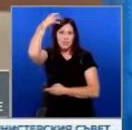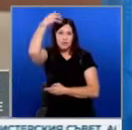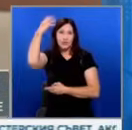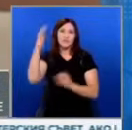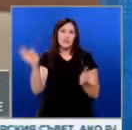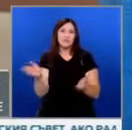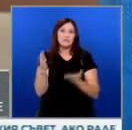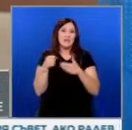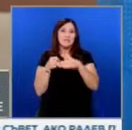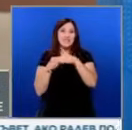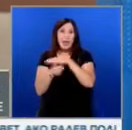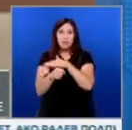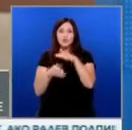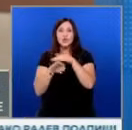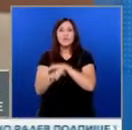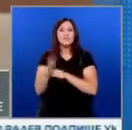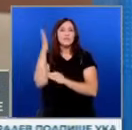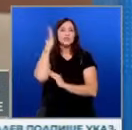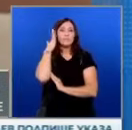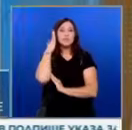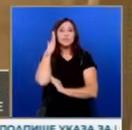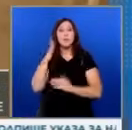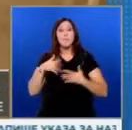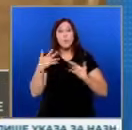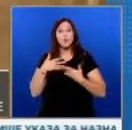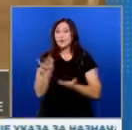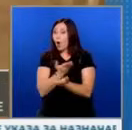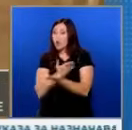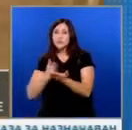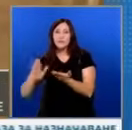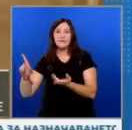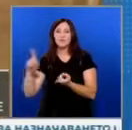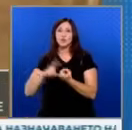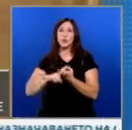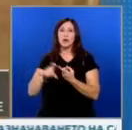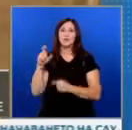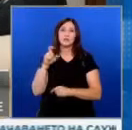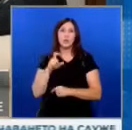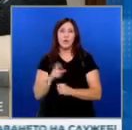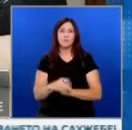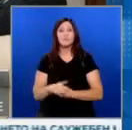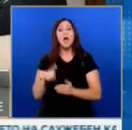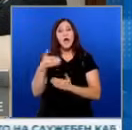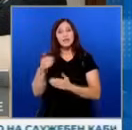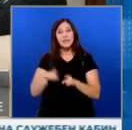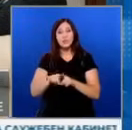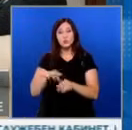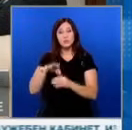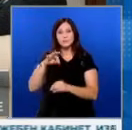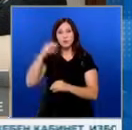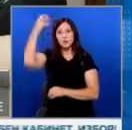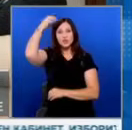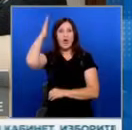да става заложник на вътрешния министър и поиска отстраняването на Калин Стоянов. След като изборът